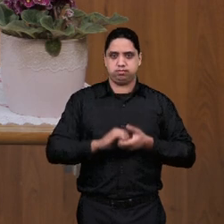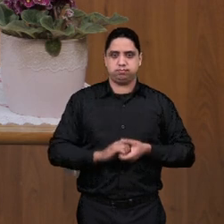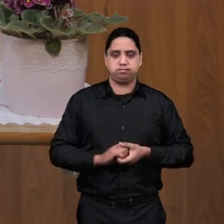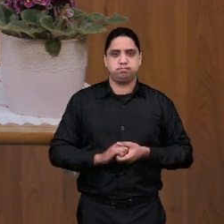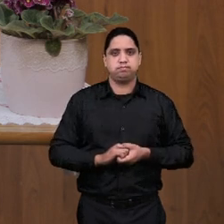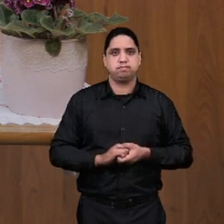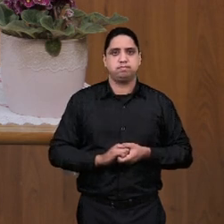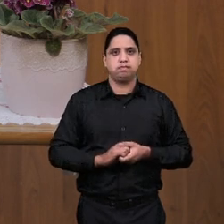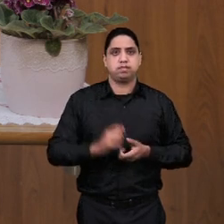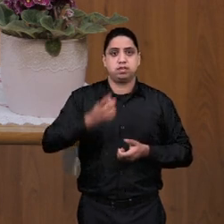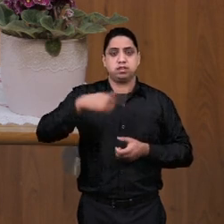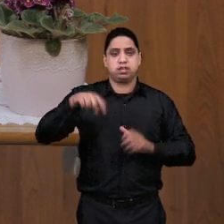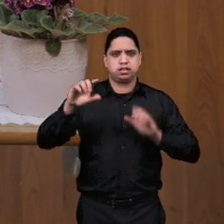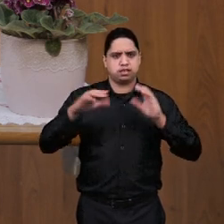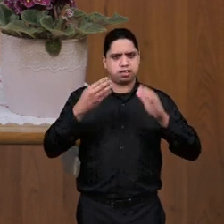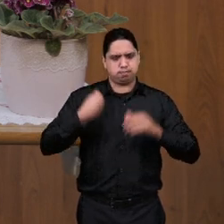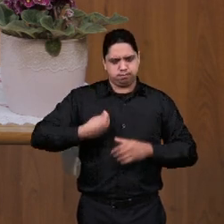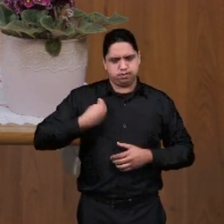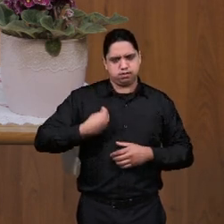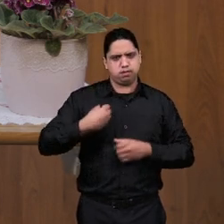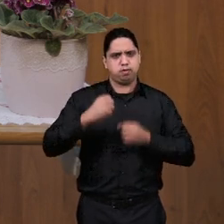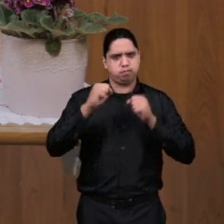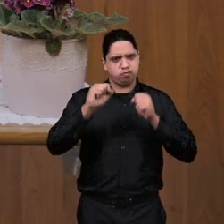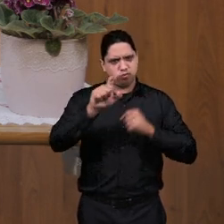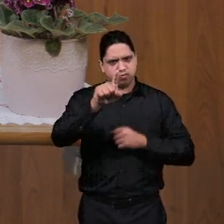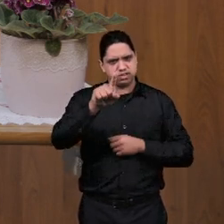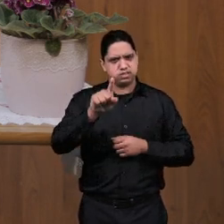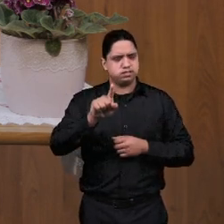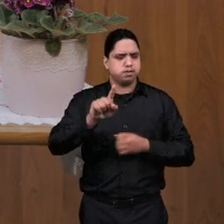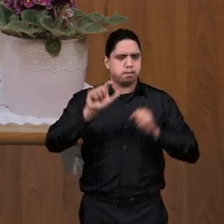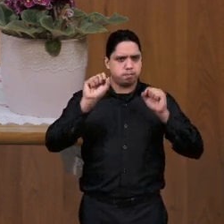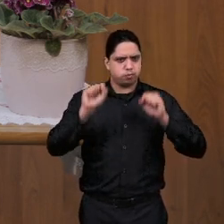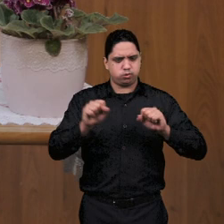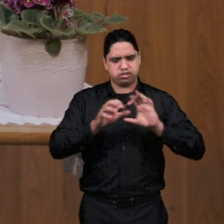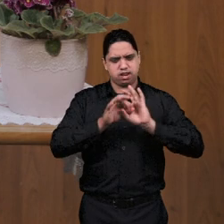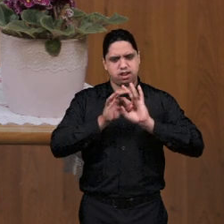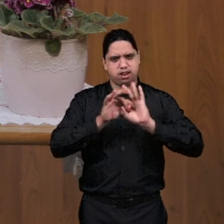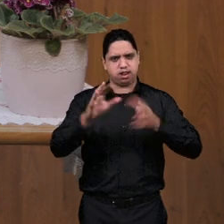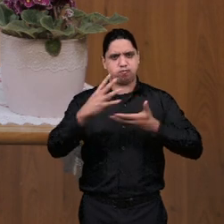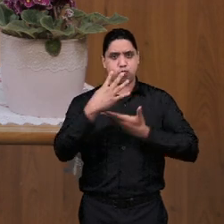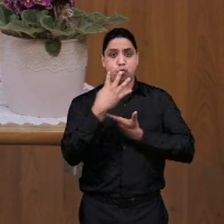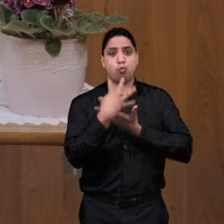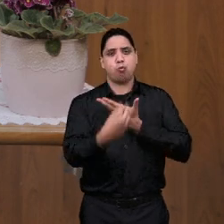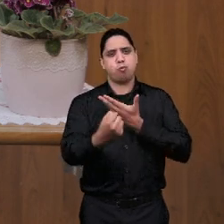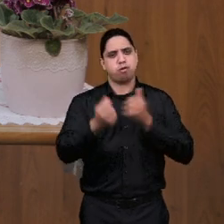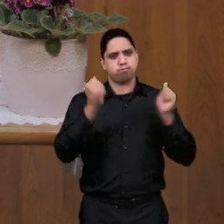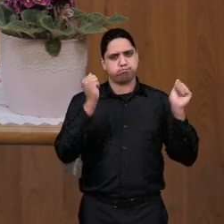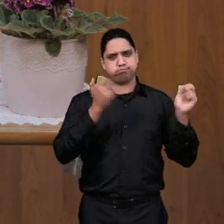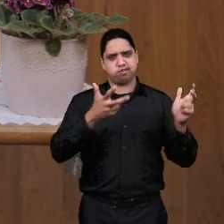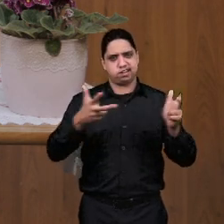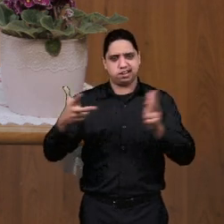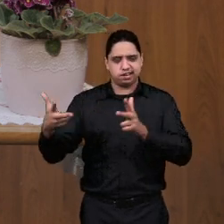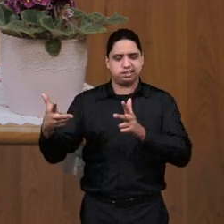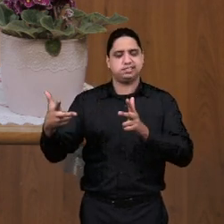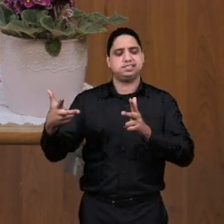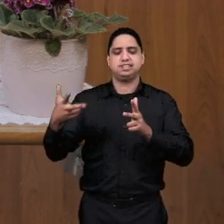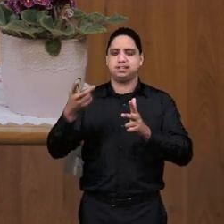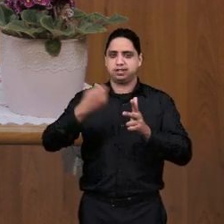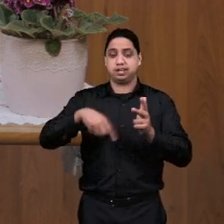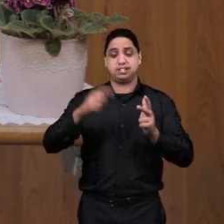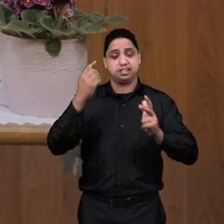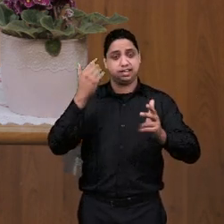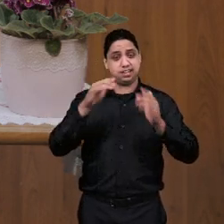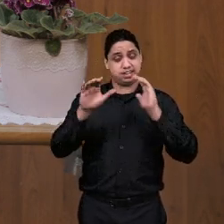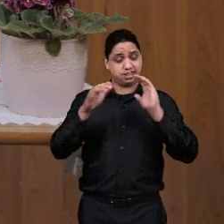Nous allons chanter, participer de ce chant. La louange sera jouée, la lettre va être dans le